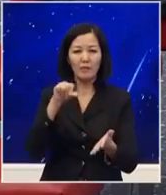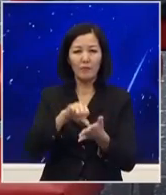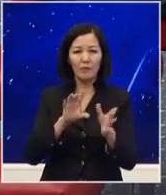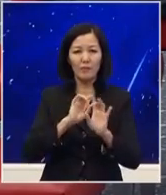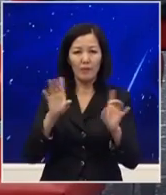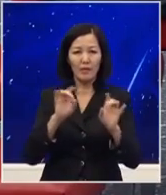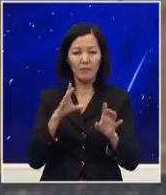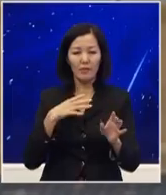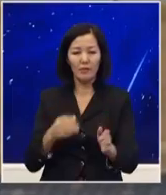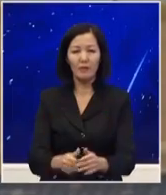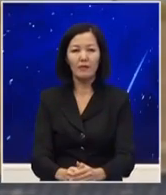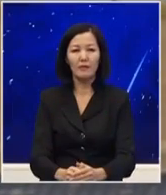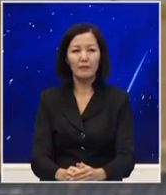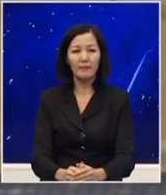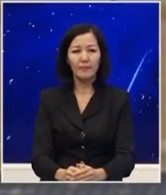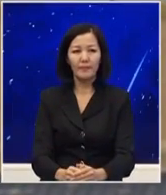мәлімдеді.